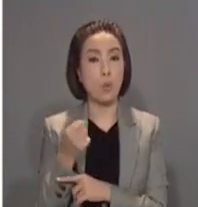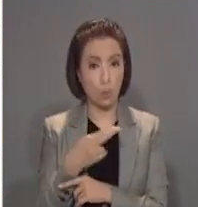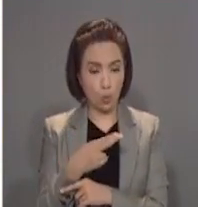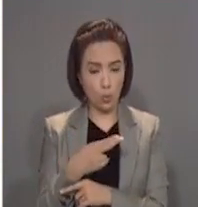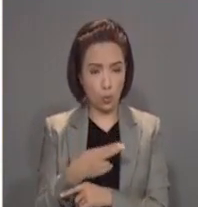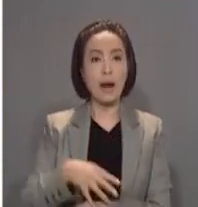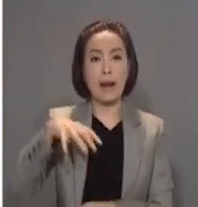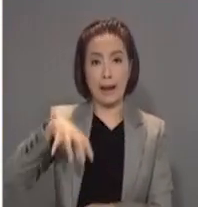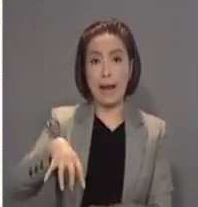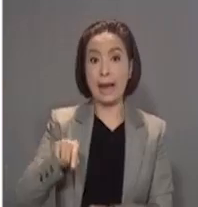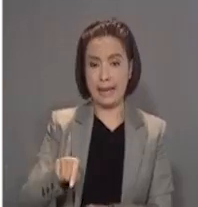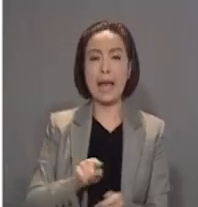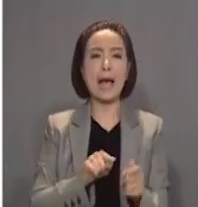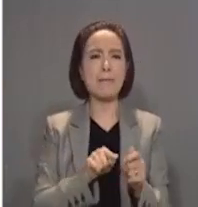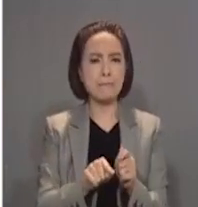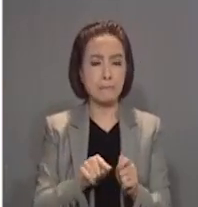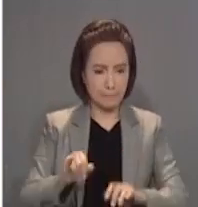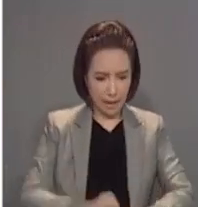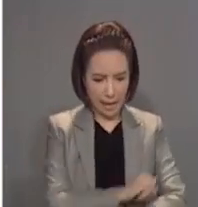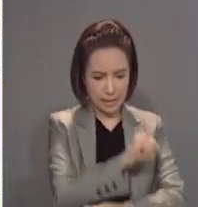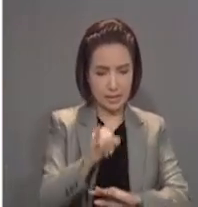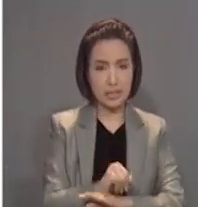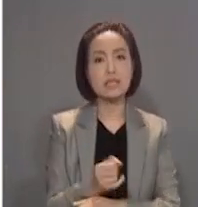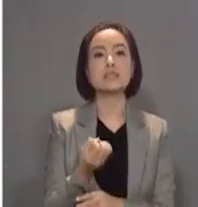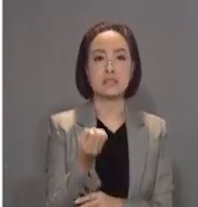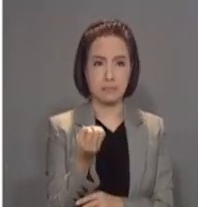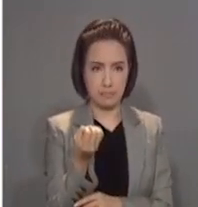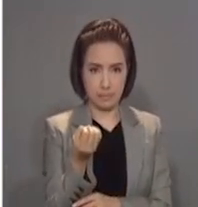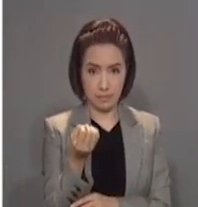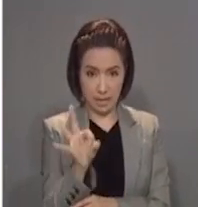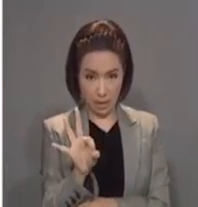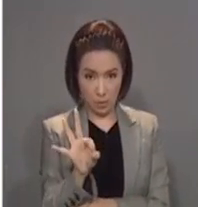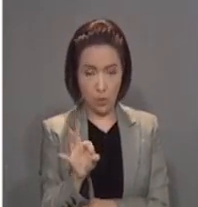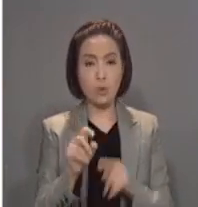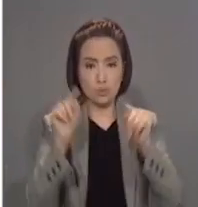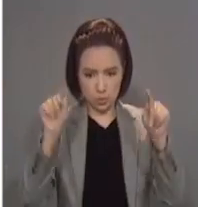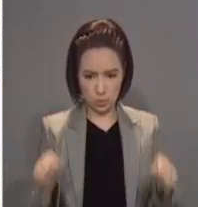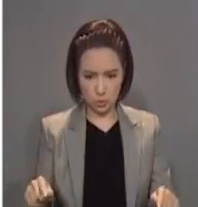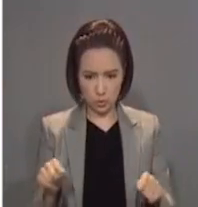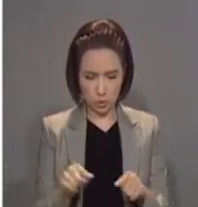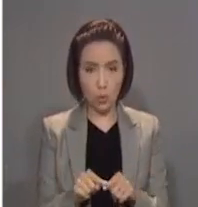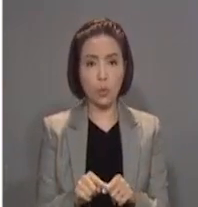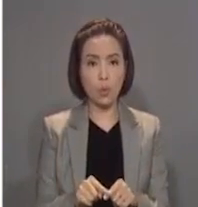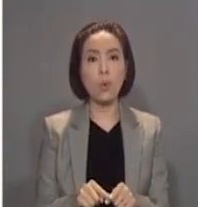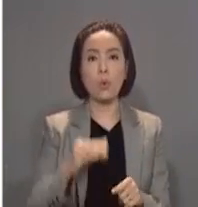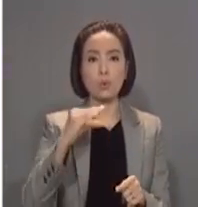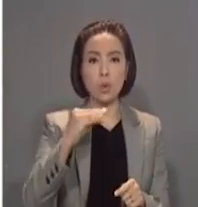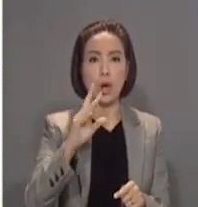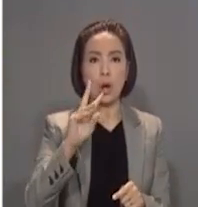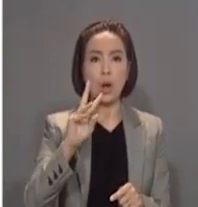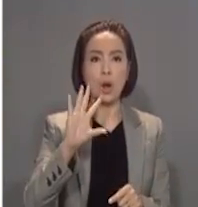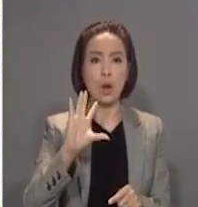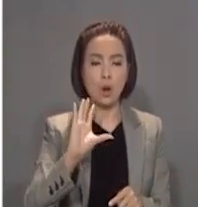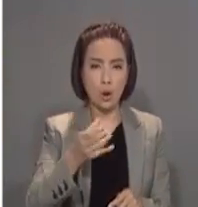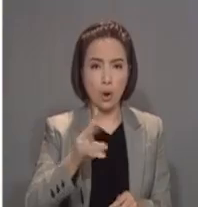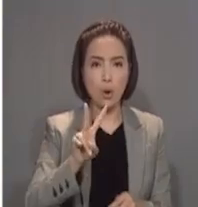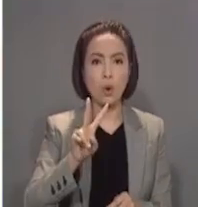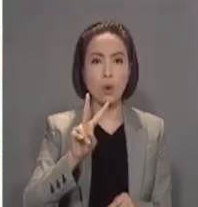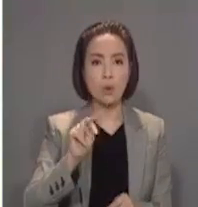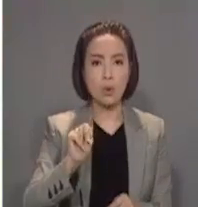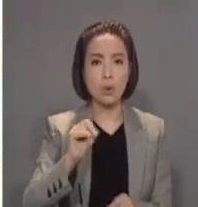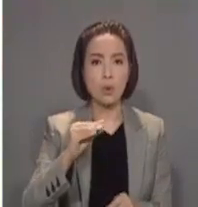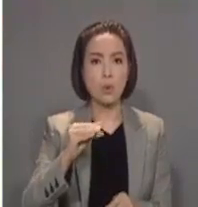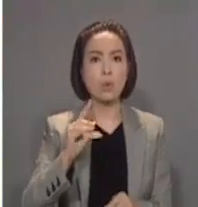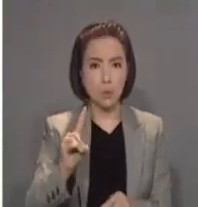ดิน19ไร่แปลงนี้นะครับมีโฉนดครับส่วนจะได้มาถูกต้องหรือไม่อยู่ระหว่างการตรวจสอบของเจ้าหน้าที่ครับ